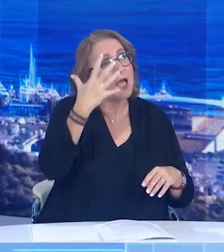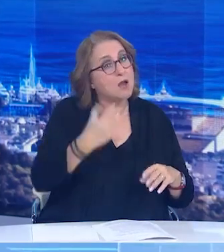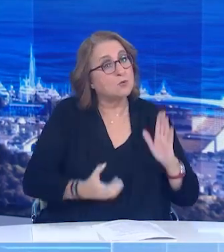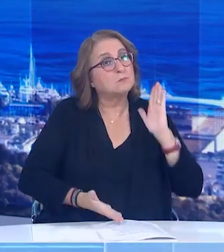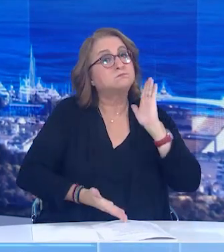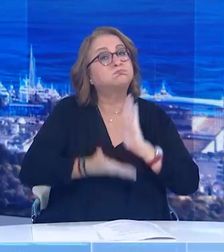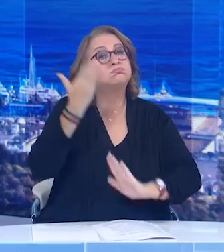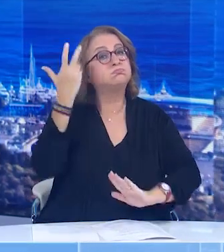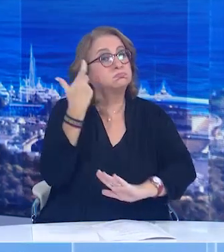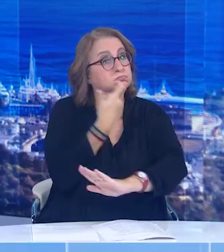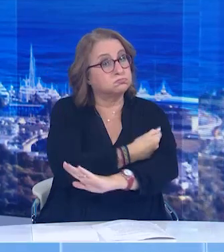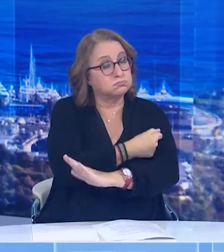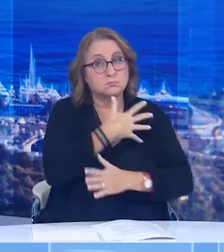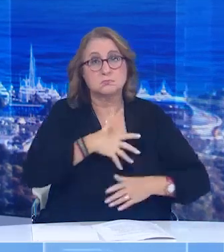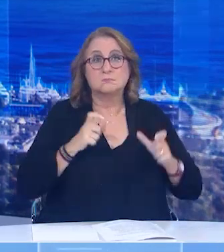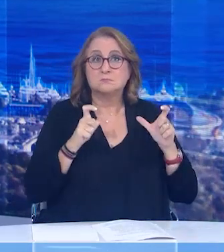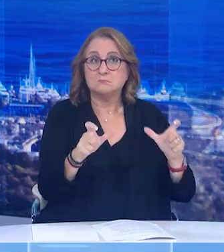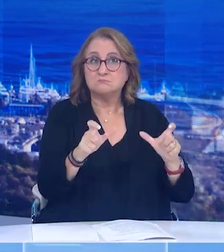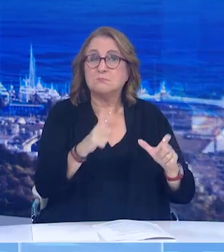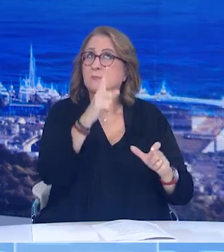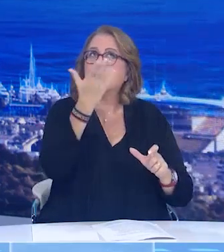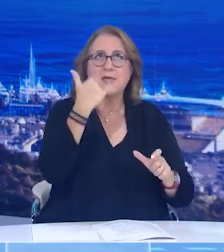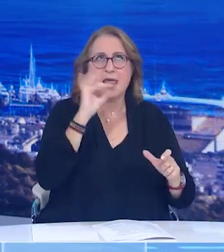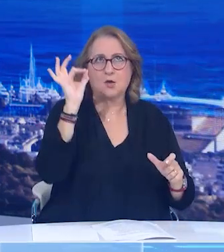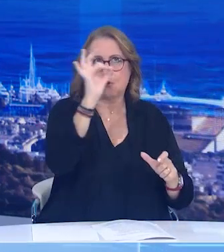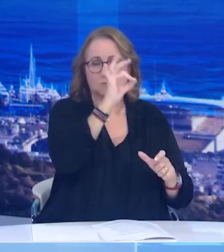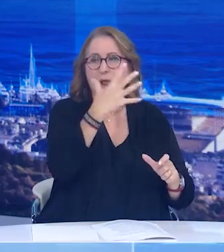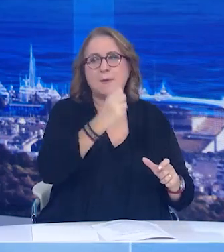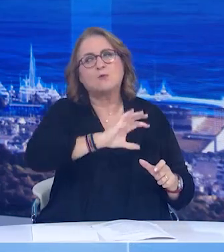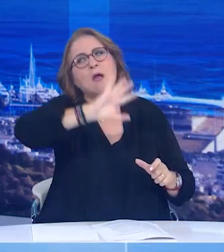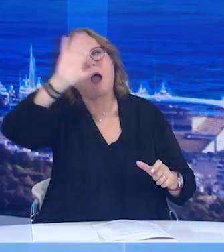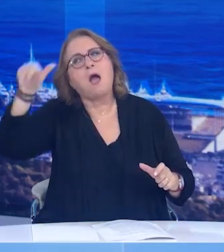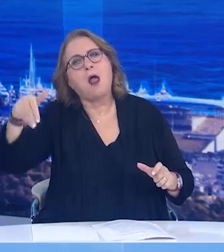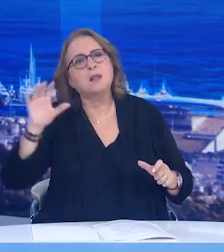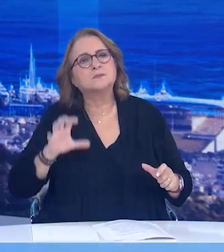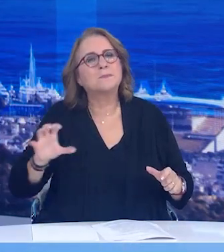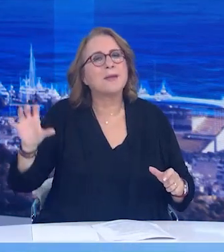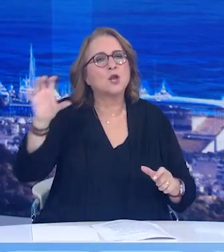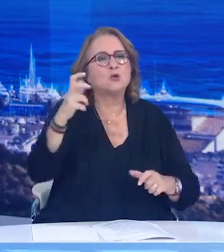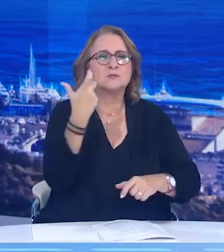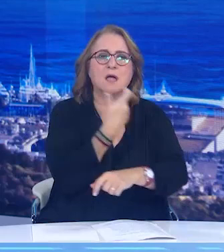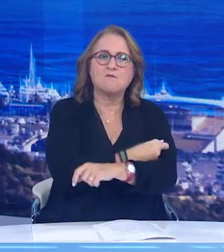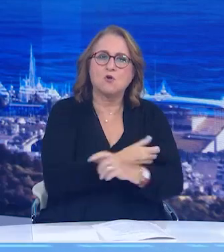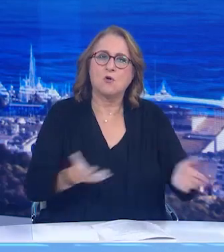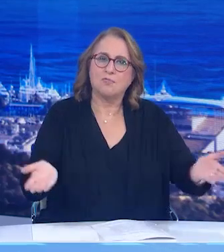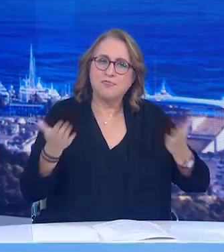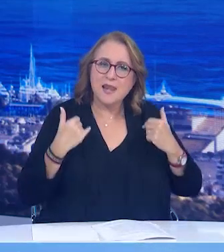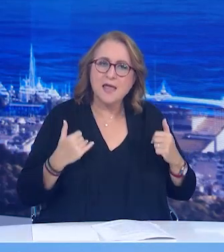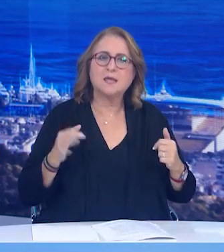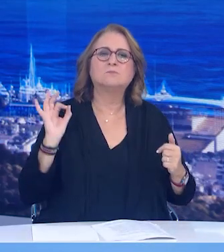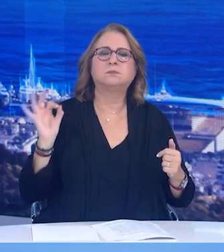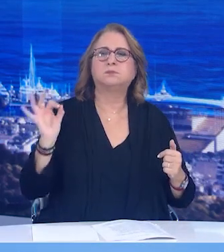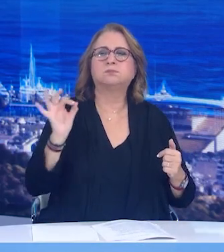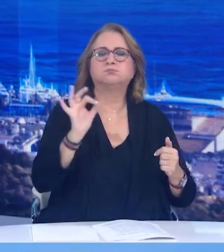άρα τα κρούσματα θα είναι λιγότερα εκεί και θα είμαστε πιο προετοιμασμένοι. Αλλά όπως είπε και ο συνάδελφος, υπάρχουν περιοχές που πραγματικά